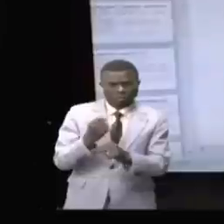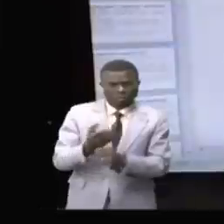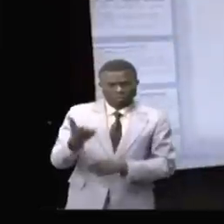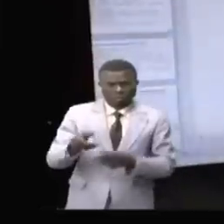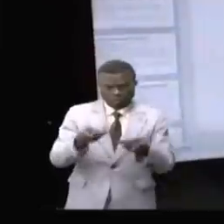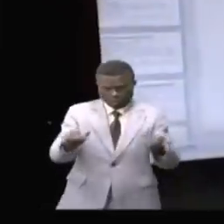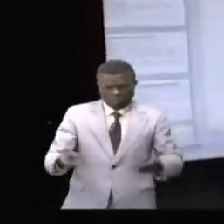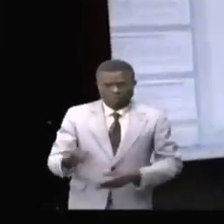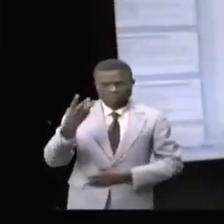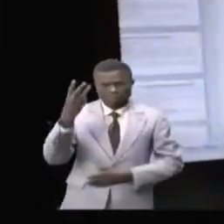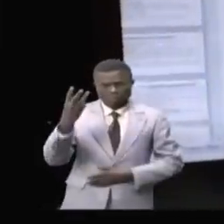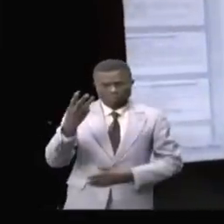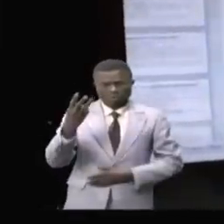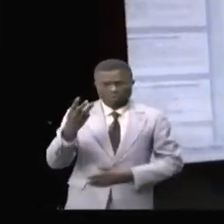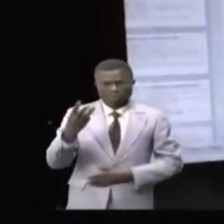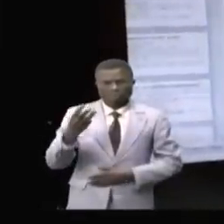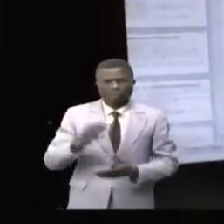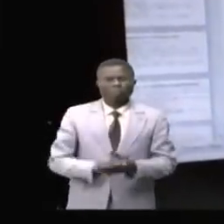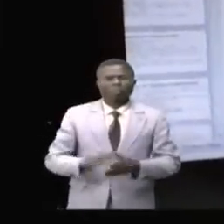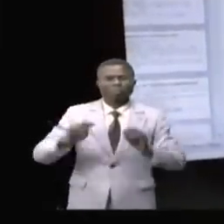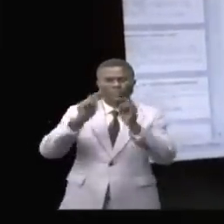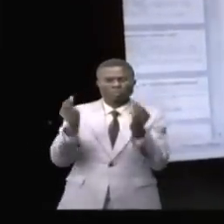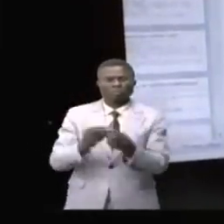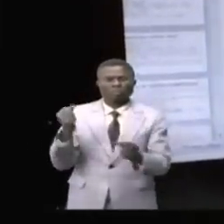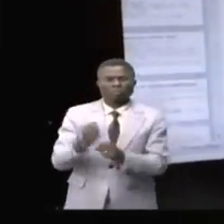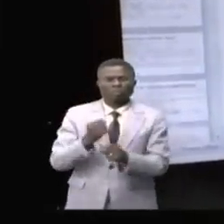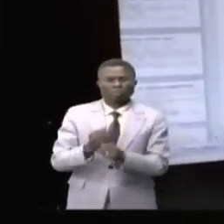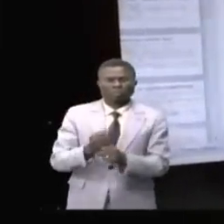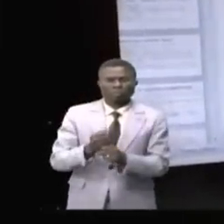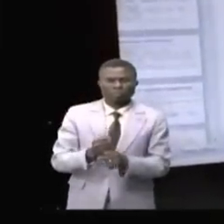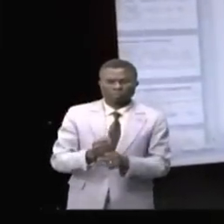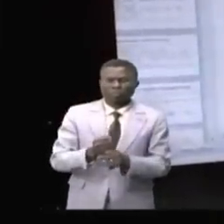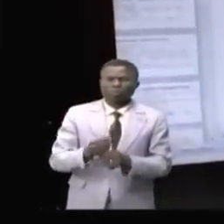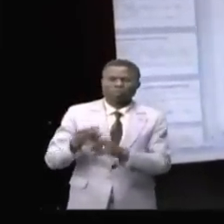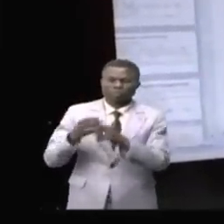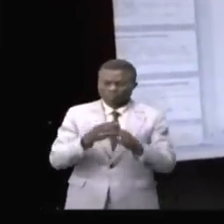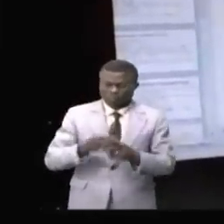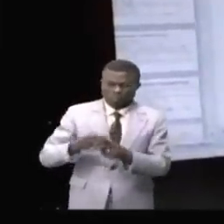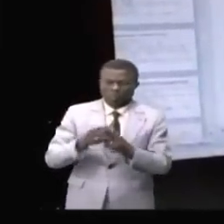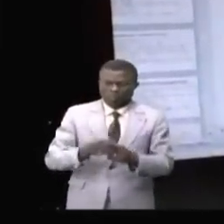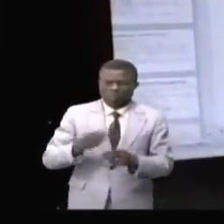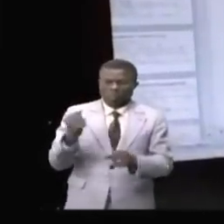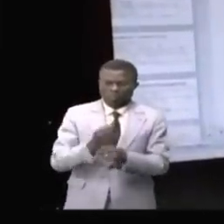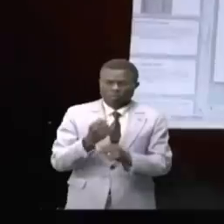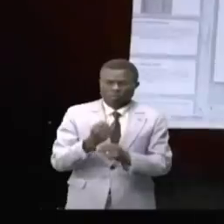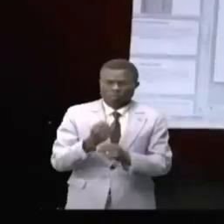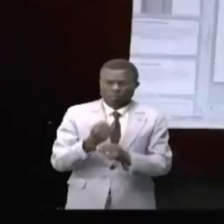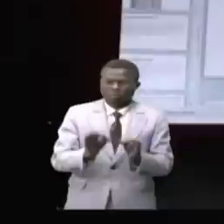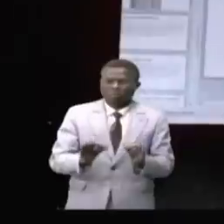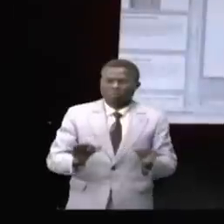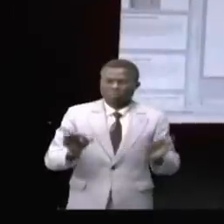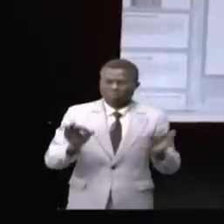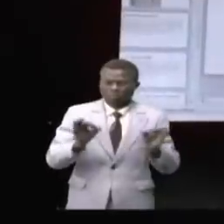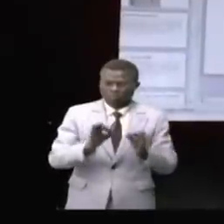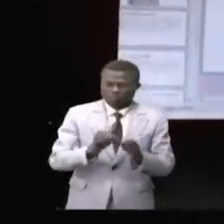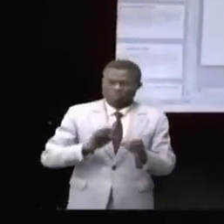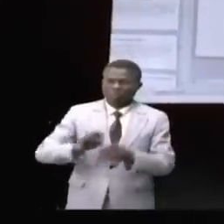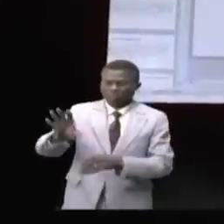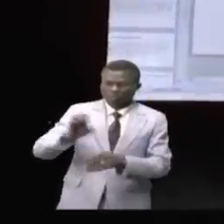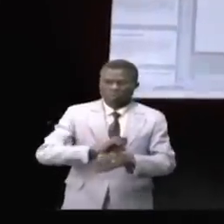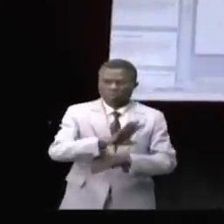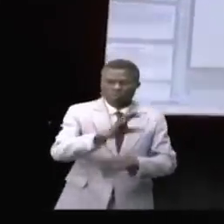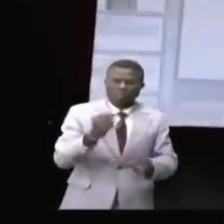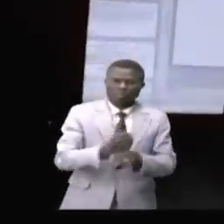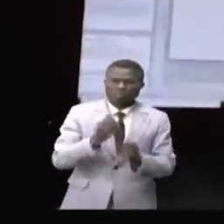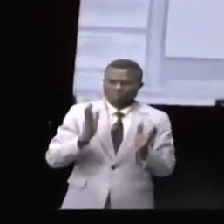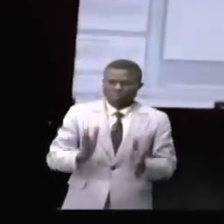sites prioritaires. L'unité de gestion de PIREC a supervisé d'autres étapes préalables. Déploiement des